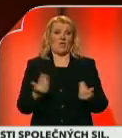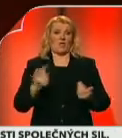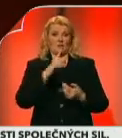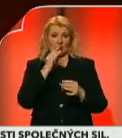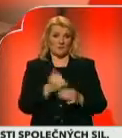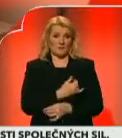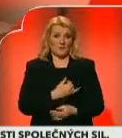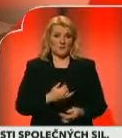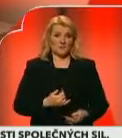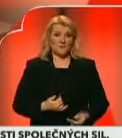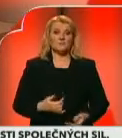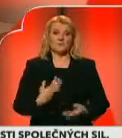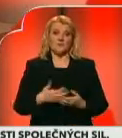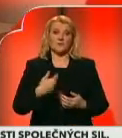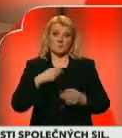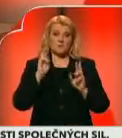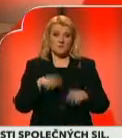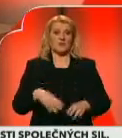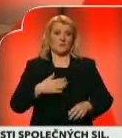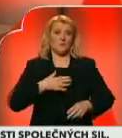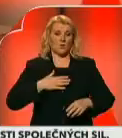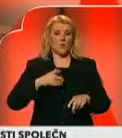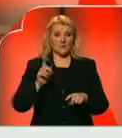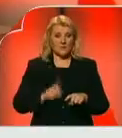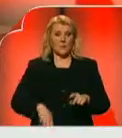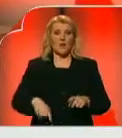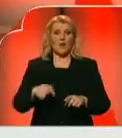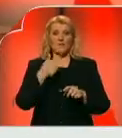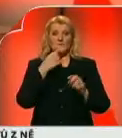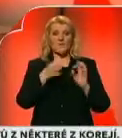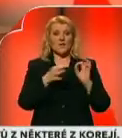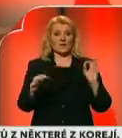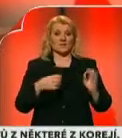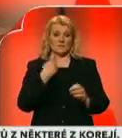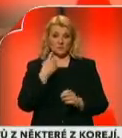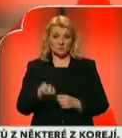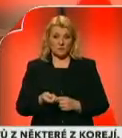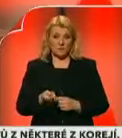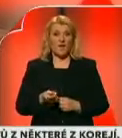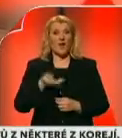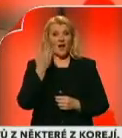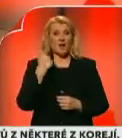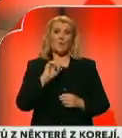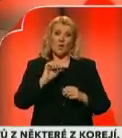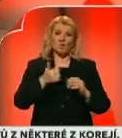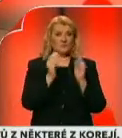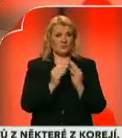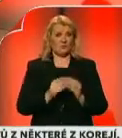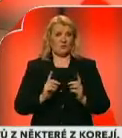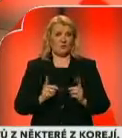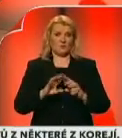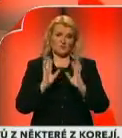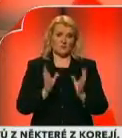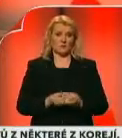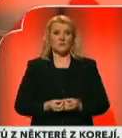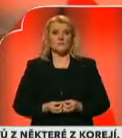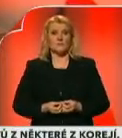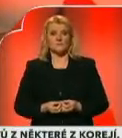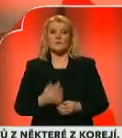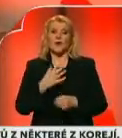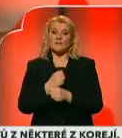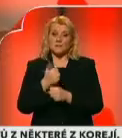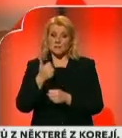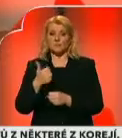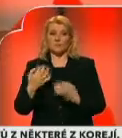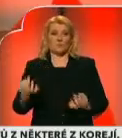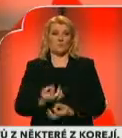zkreslitelné, ano, a musím uznat, byla moje chyba, že jsem tu větu tak vyslovil, byť byla v kontextu jiných věcí. Já se budu držet jednoho a téhož, a